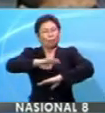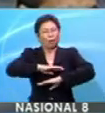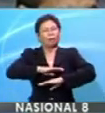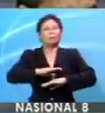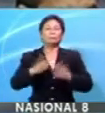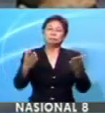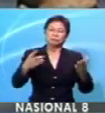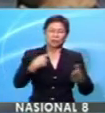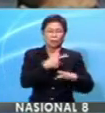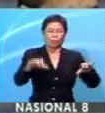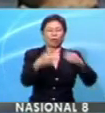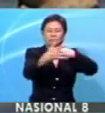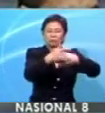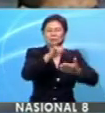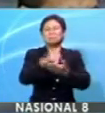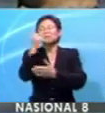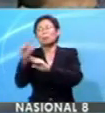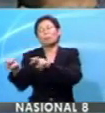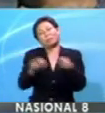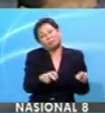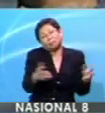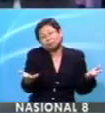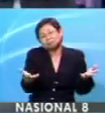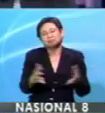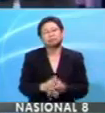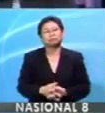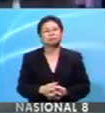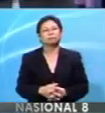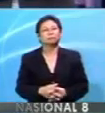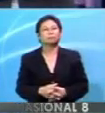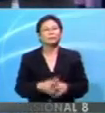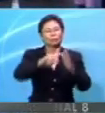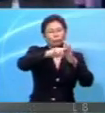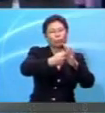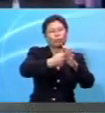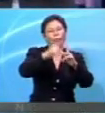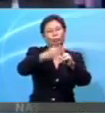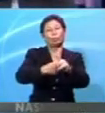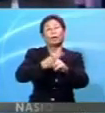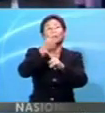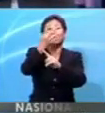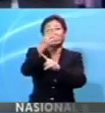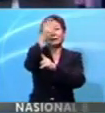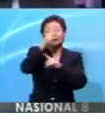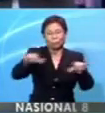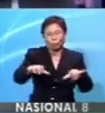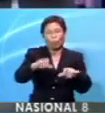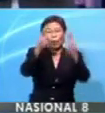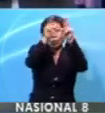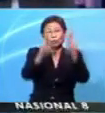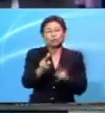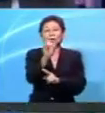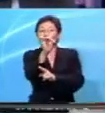itu mereka tidak mahu berpindah ke situ ataupun kalau mengikut bermula bulan depan kerajaan akan melaksanakan ujian